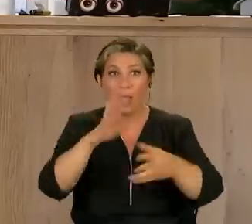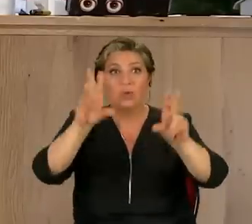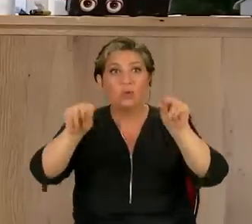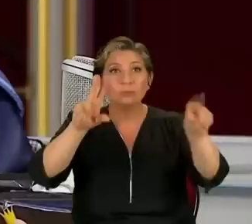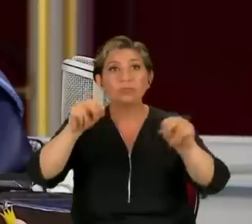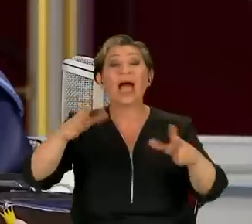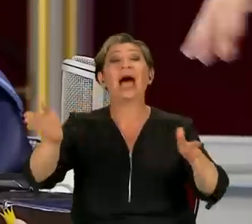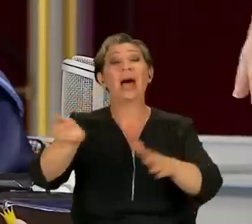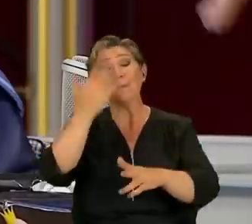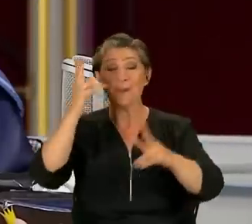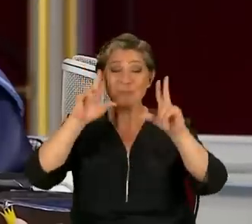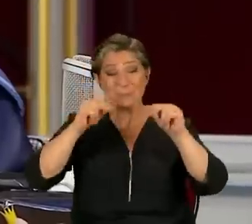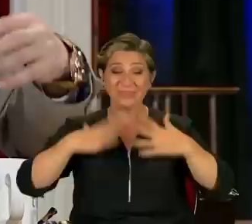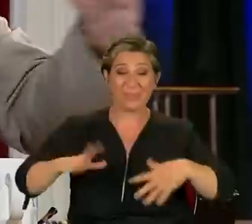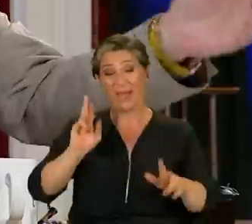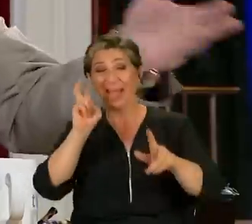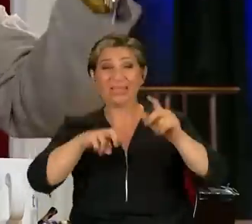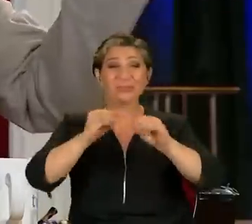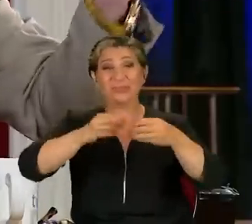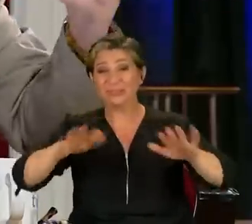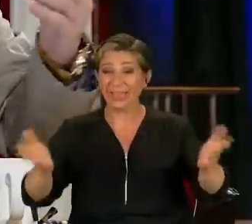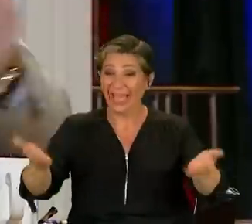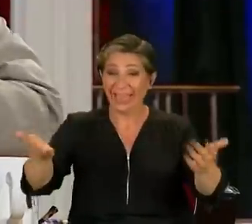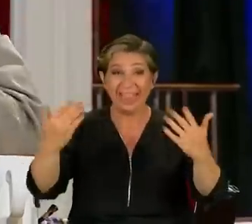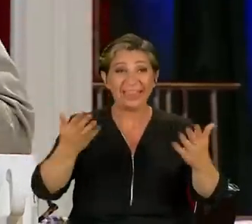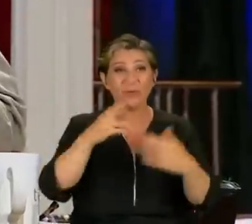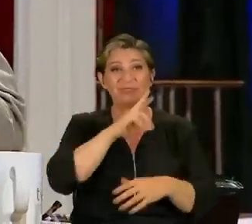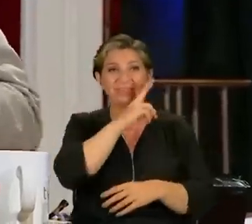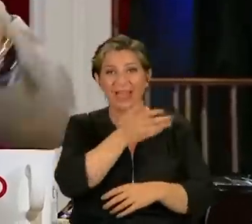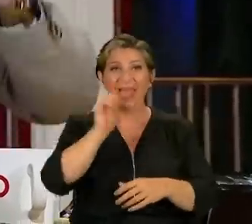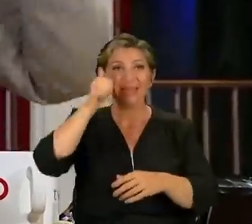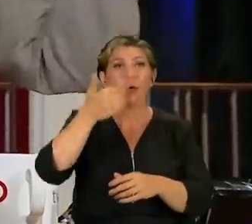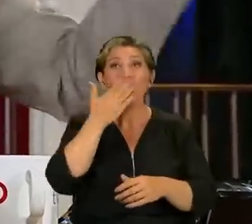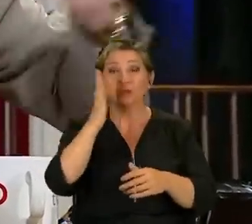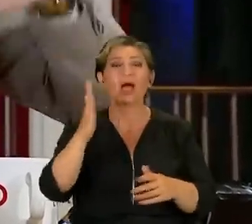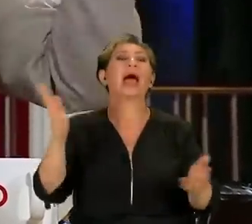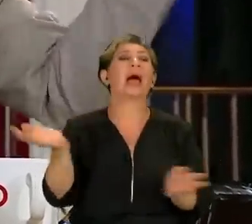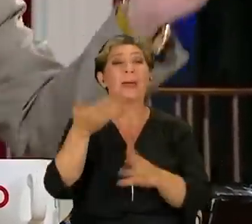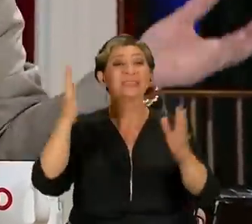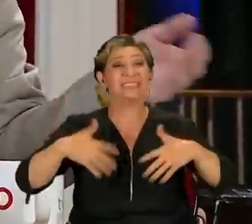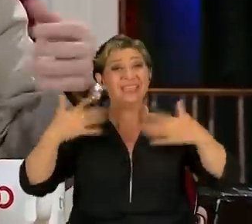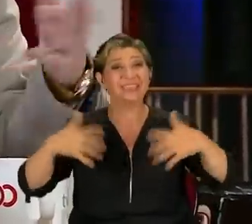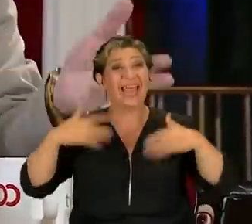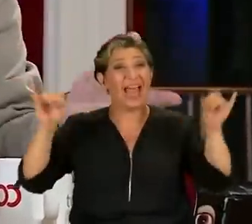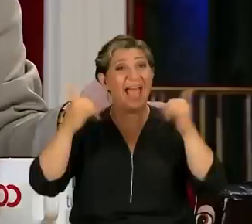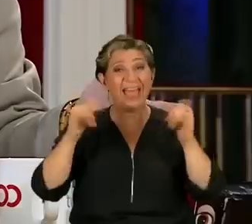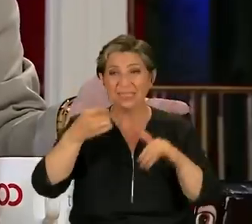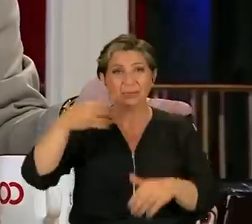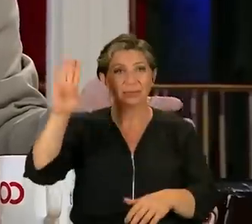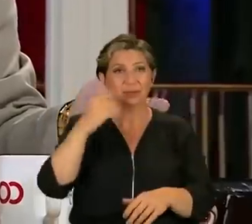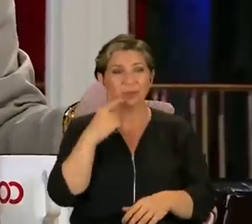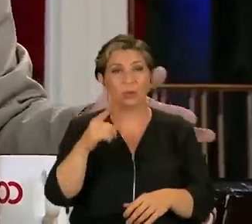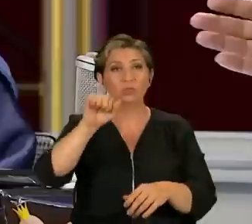hepsi uyumuşlar ama pijamalarla kalkarlar, çoluğu çocuğu kaldırır, o zavallar ertesi gün okur. Herkes sevinçten ölüyor sen gittin